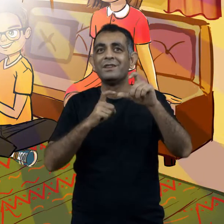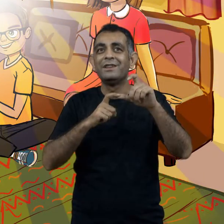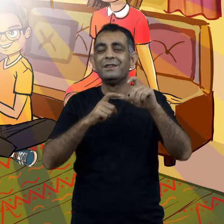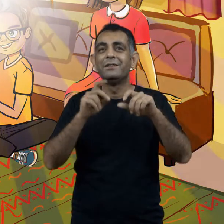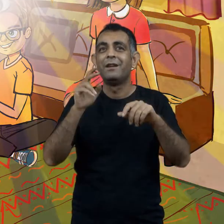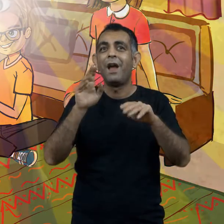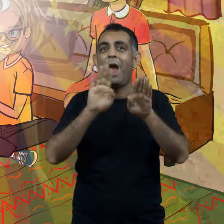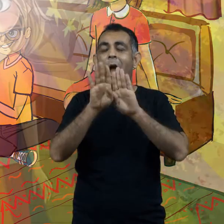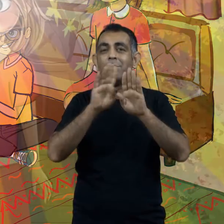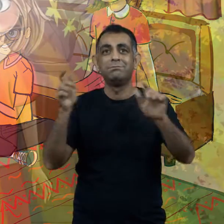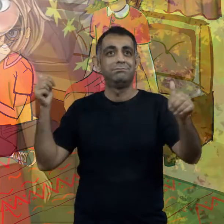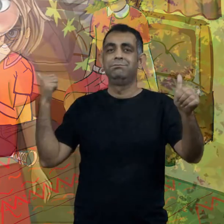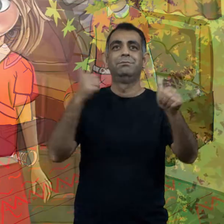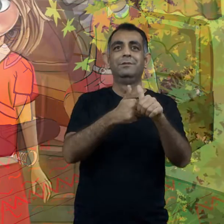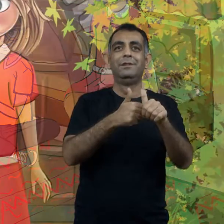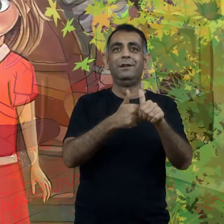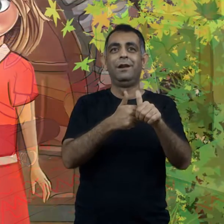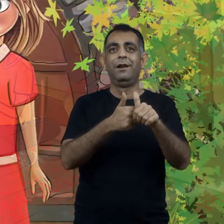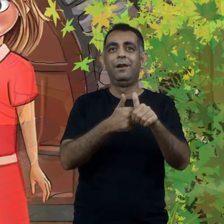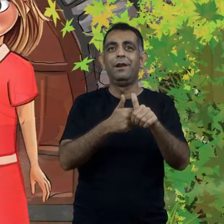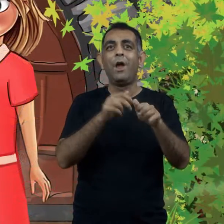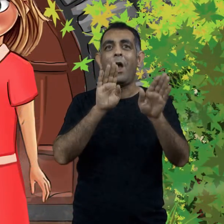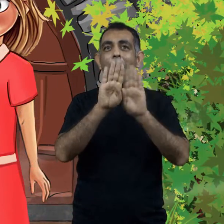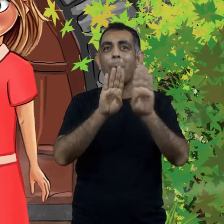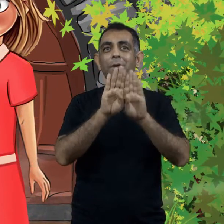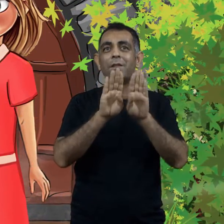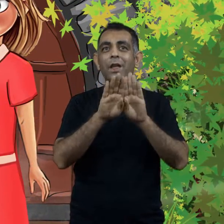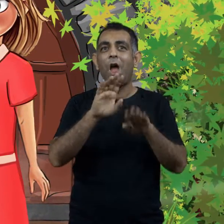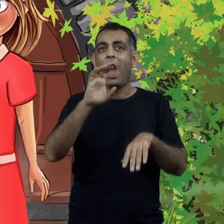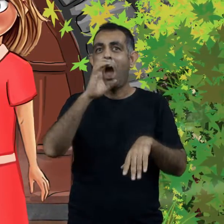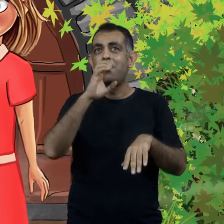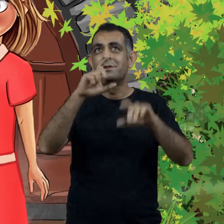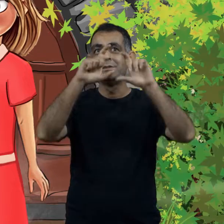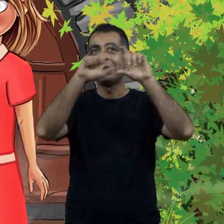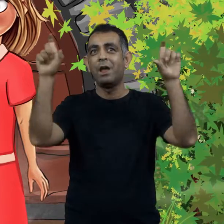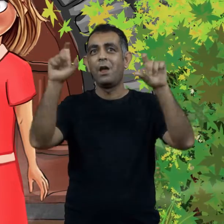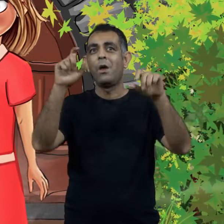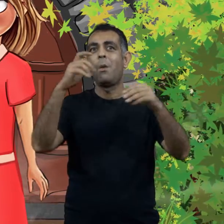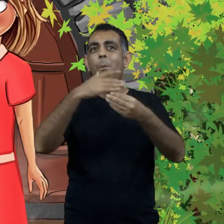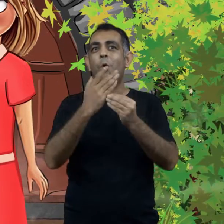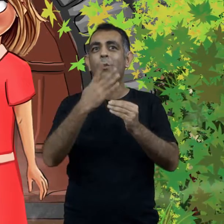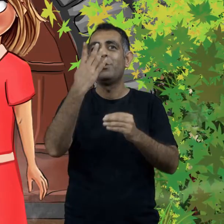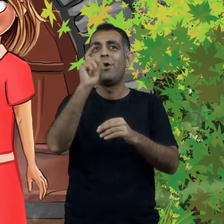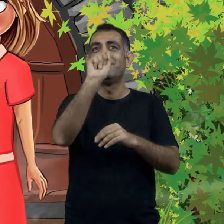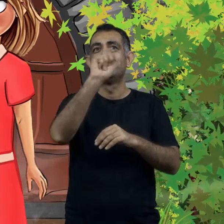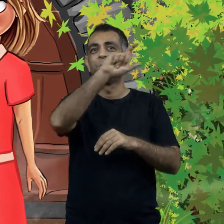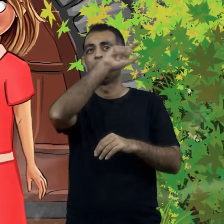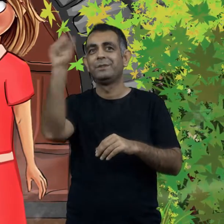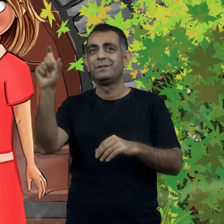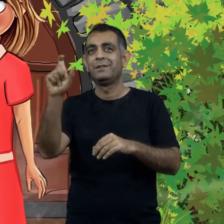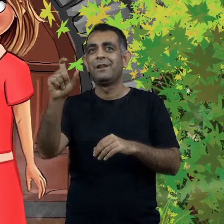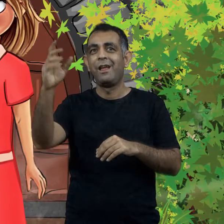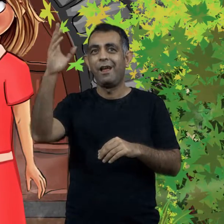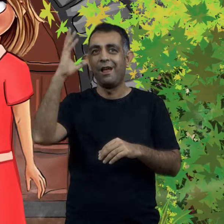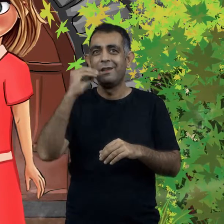ile Şirin Amesya'nın görkemli kapısında buldular kendilerini. Kapıda Amesya bölüm 4